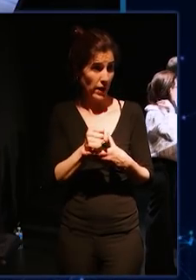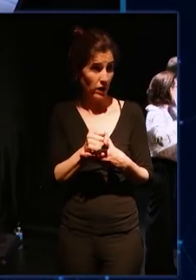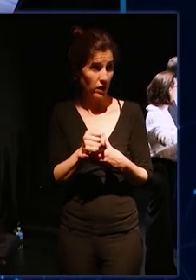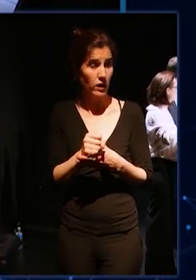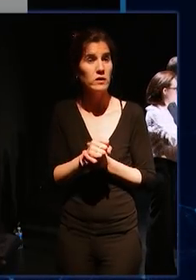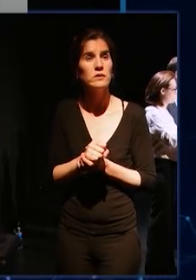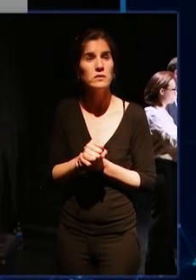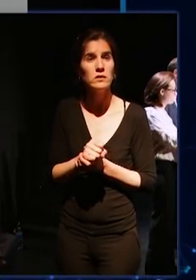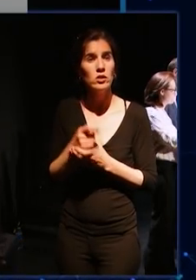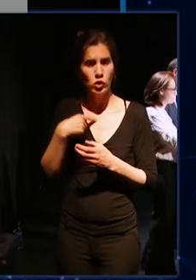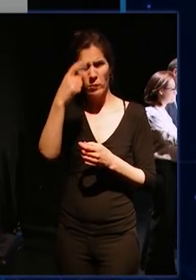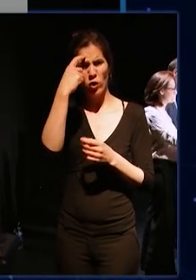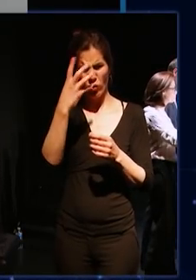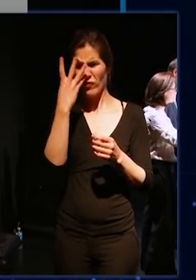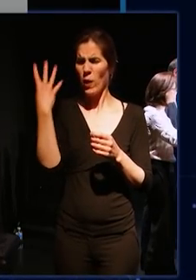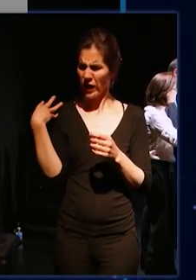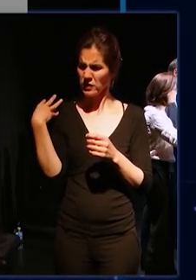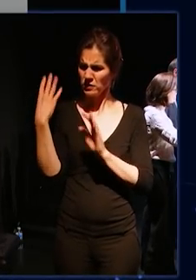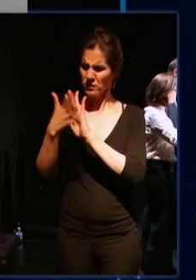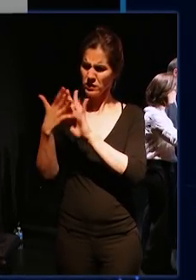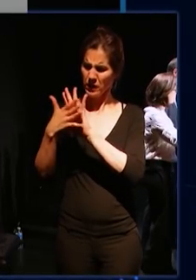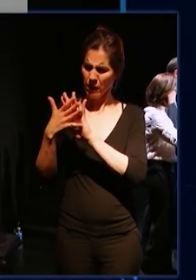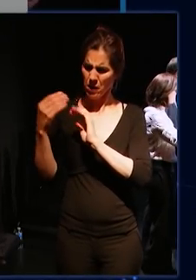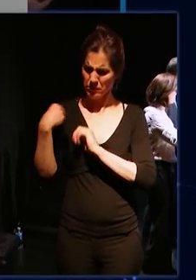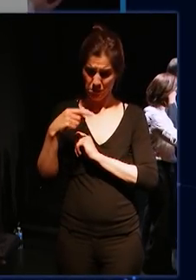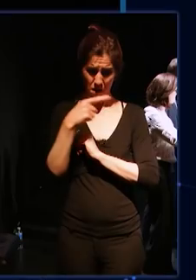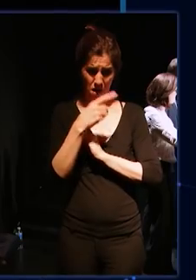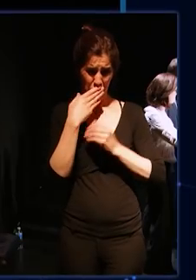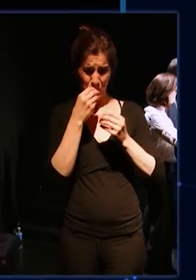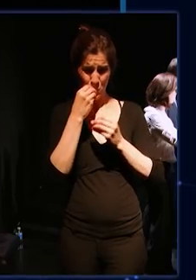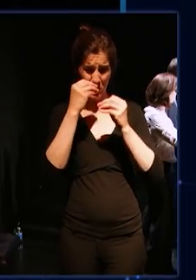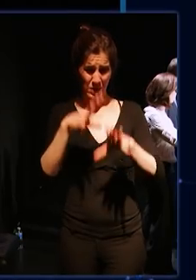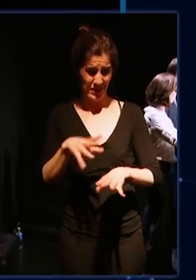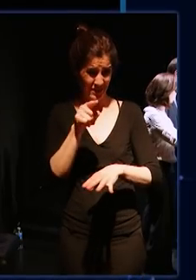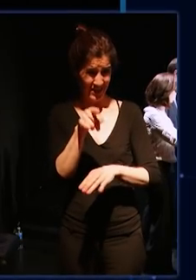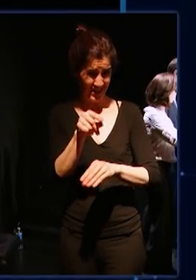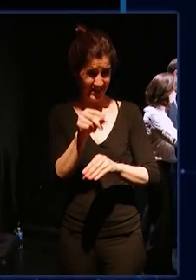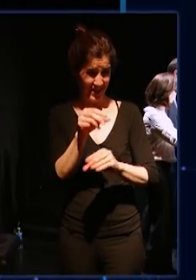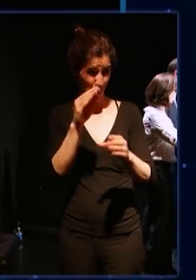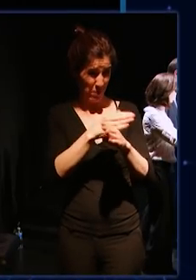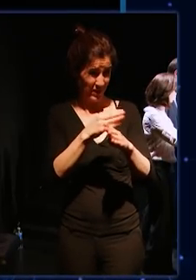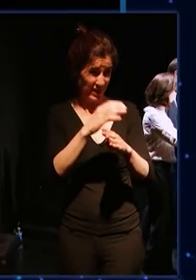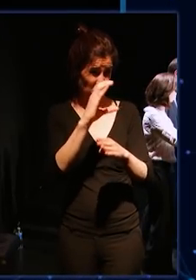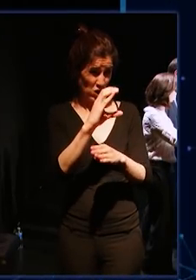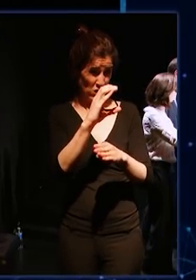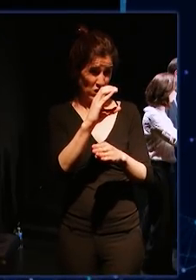en aquest debat es parlava, o hi havia la representant del seu partit de Convergència en aquell moment,